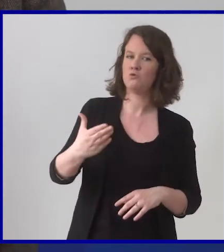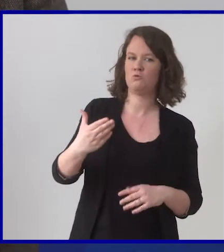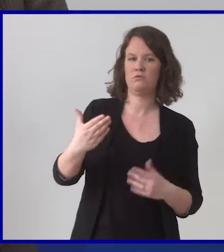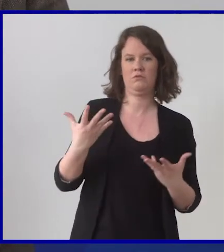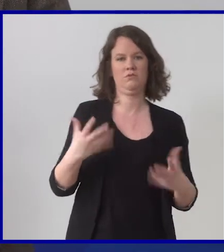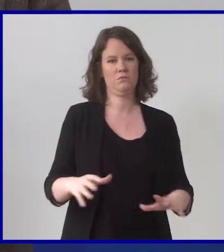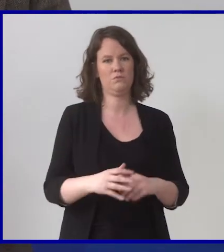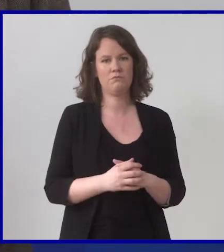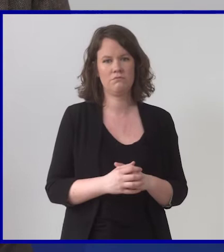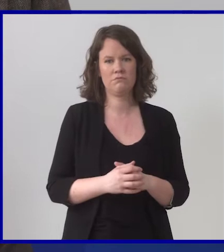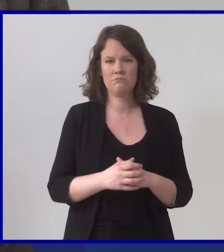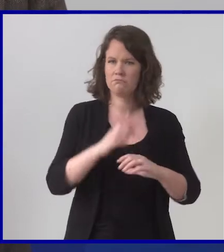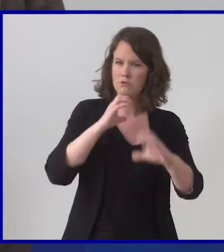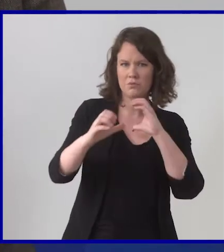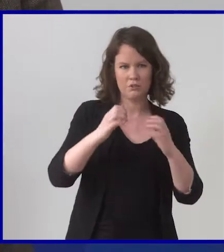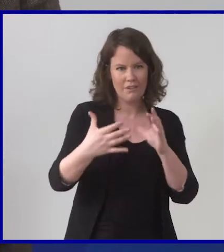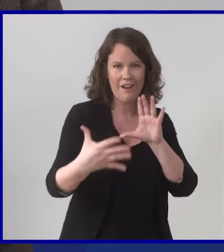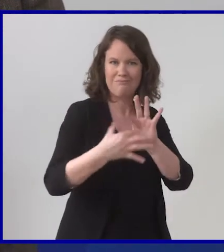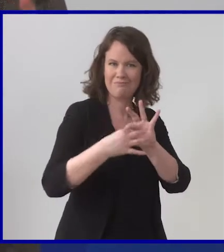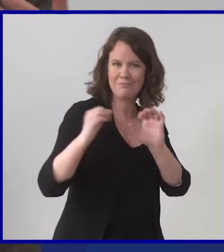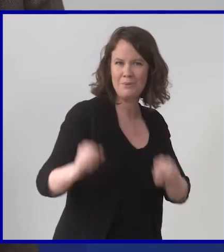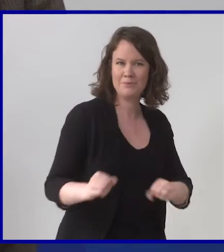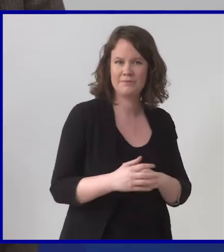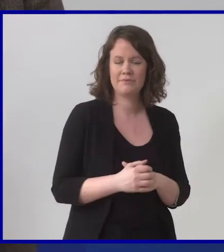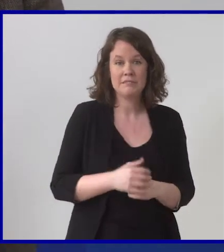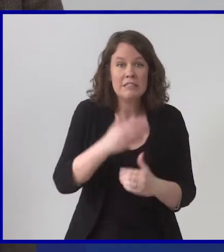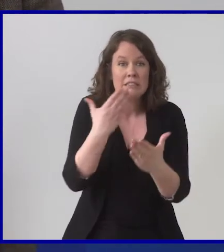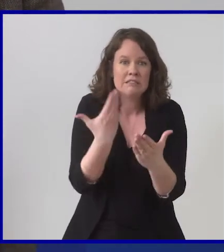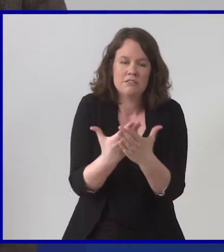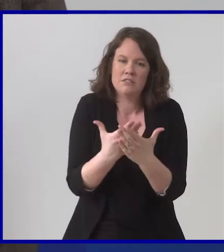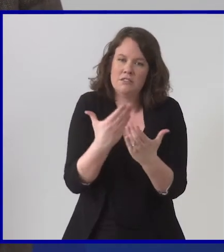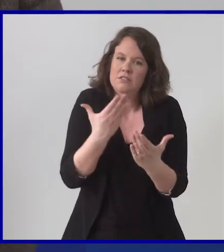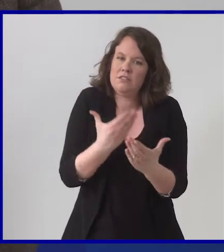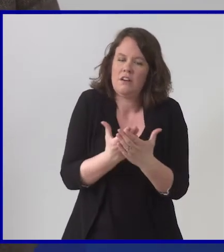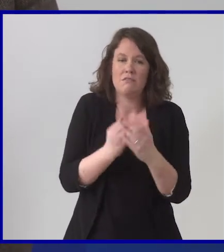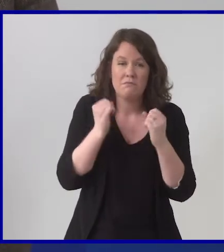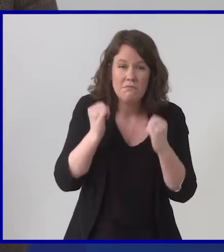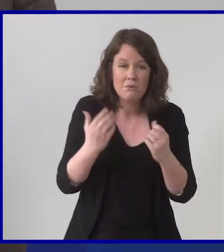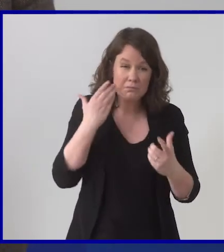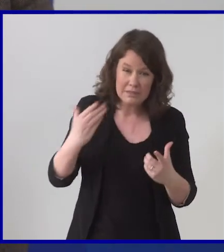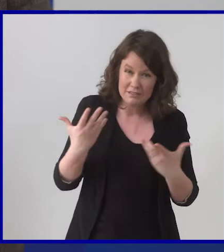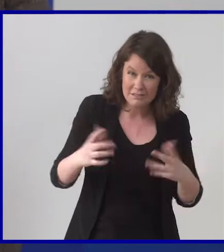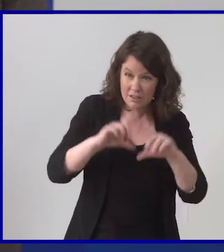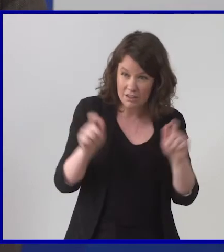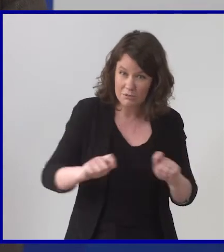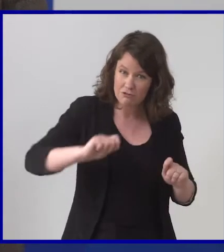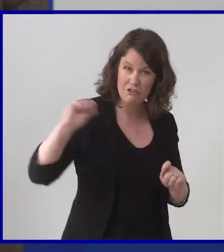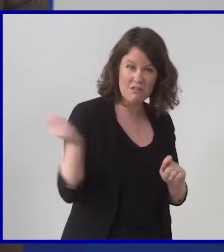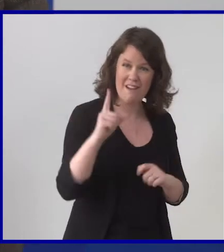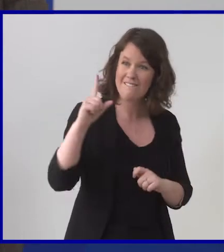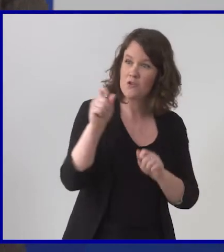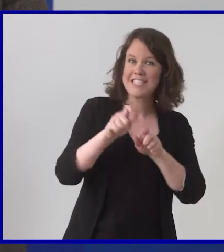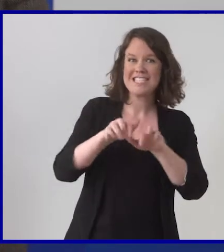embrasser. Saluez-vous. De cette façon, c'est encore plus de communication. C'est la lutte la plus efficace contre